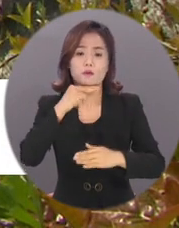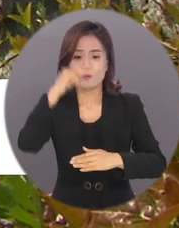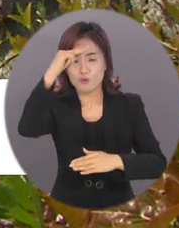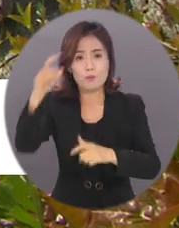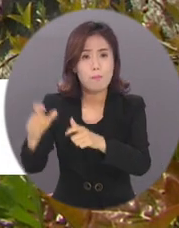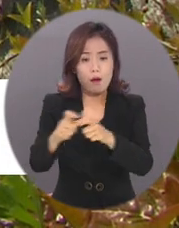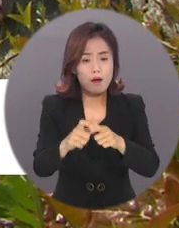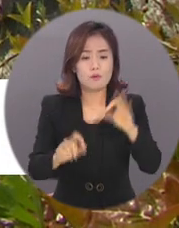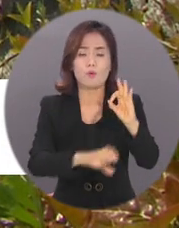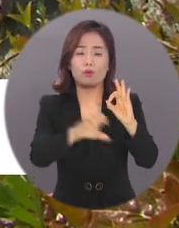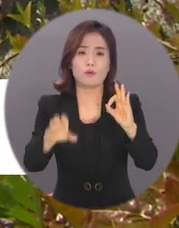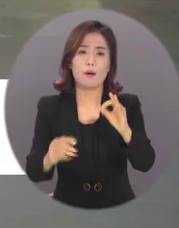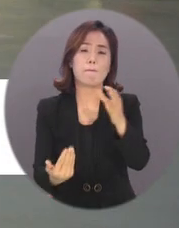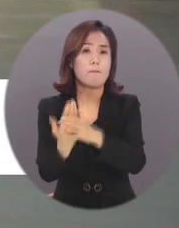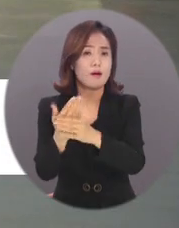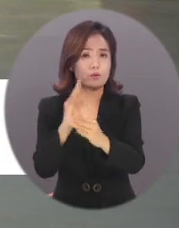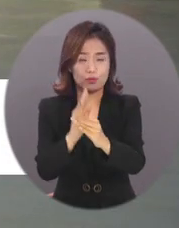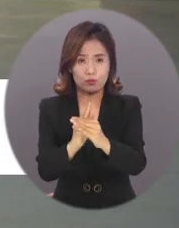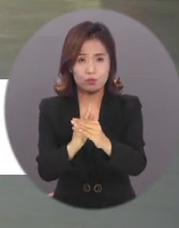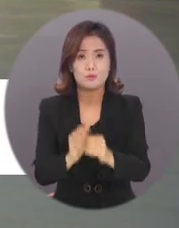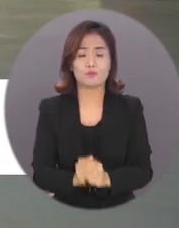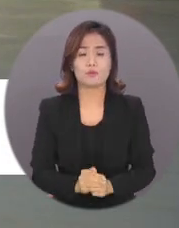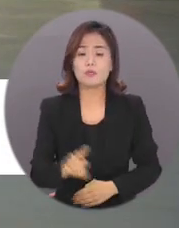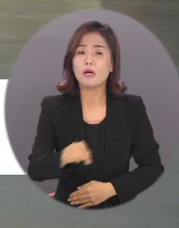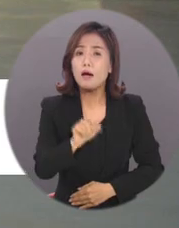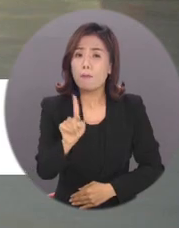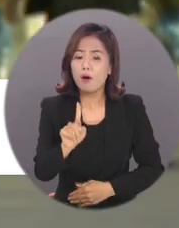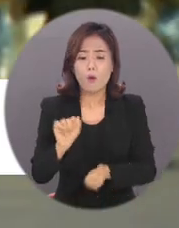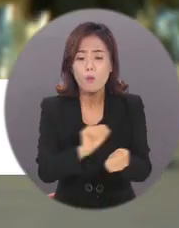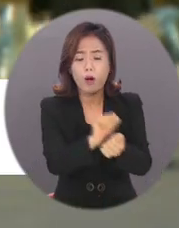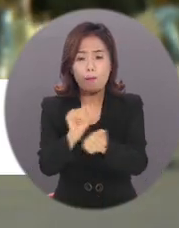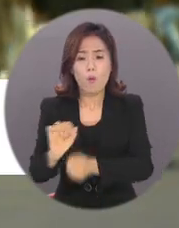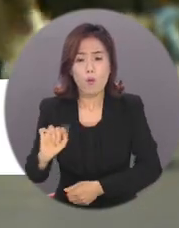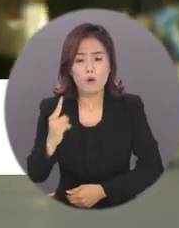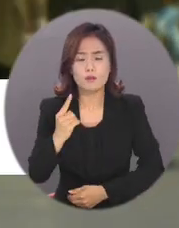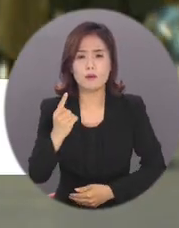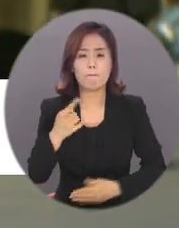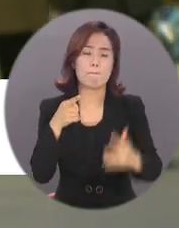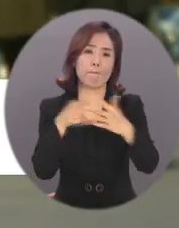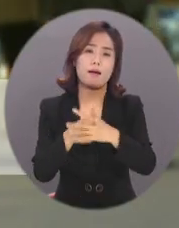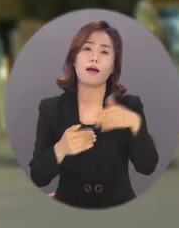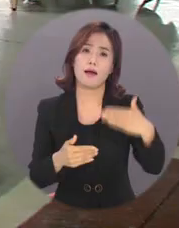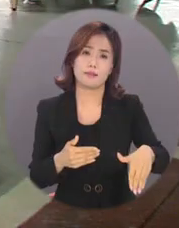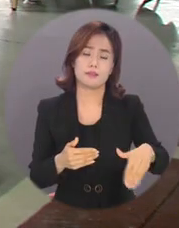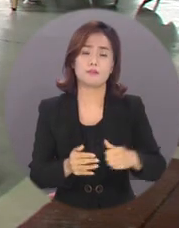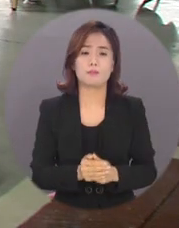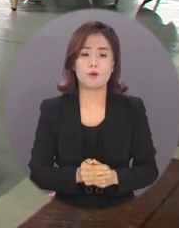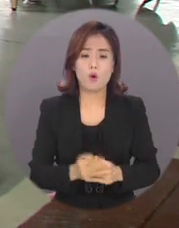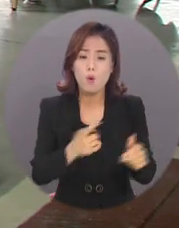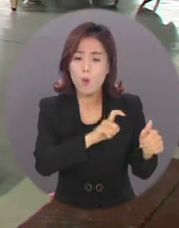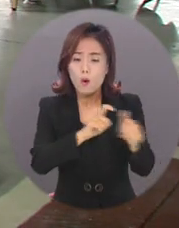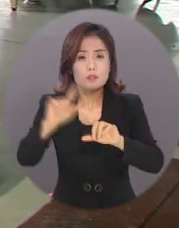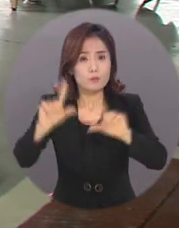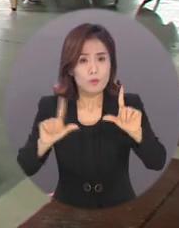유흥주점 등 10군데가 넘게 발생하고 있고 이 가운데에는 감염 경로가 밝혀지지 않은 곳도 있습니다. 특히 확진